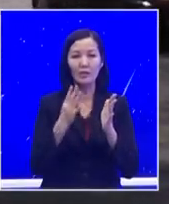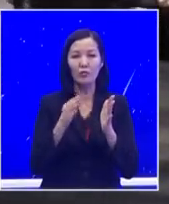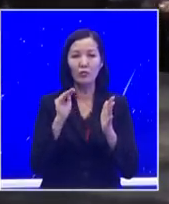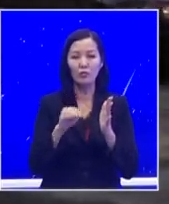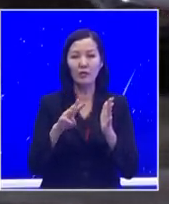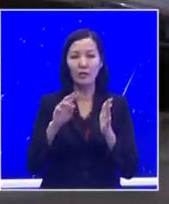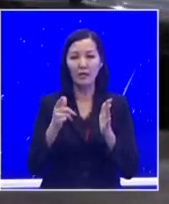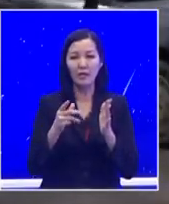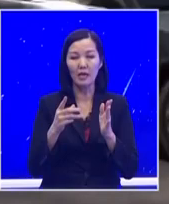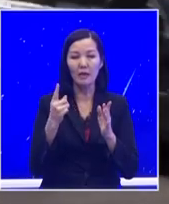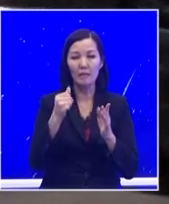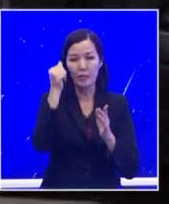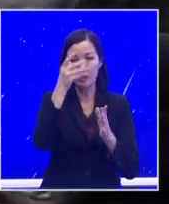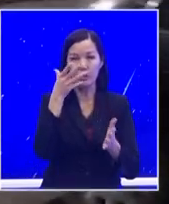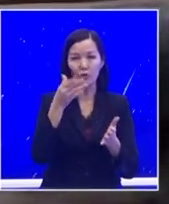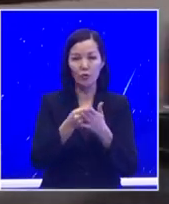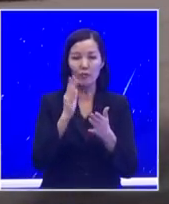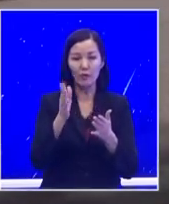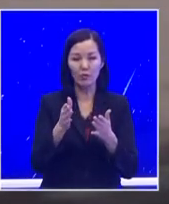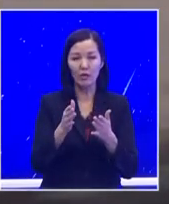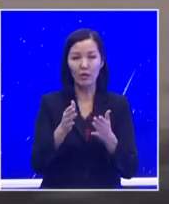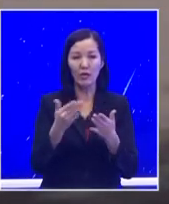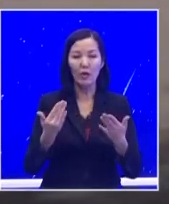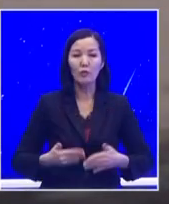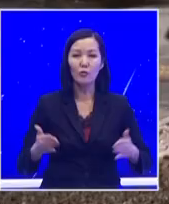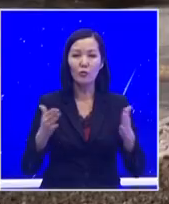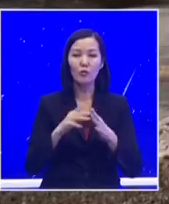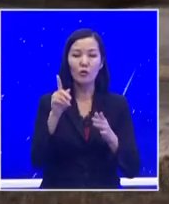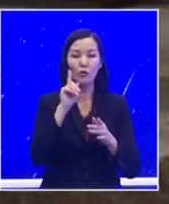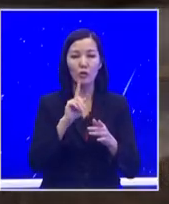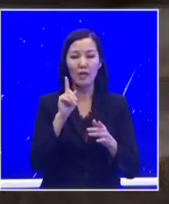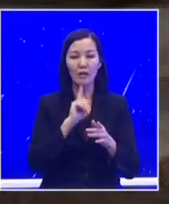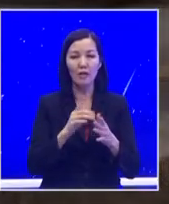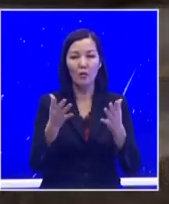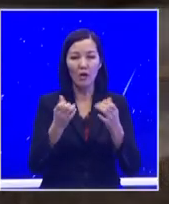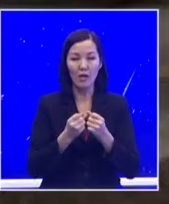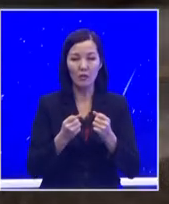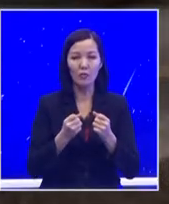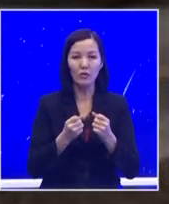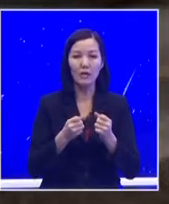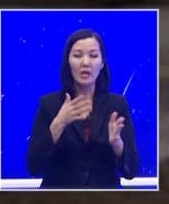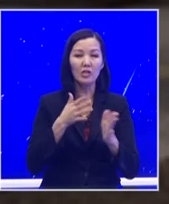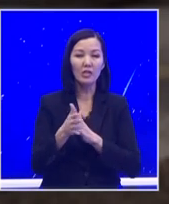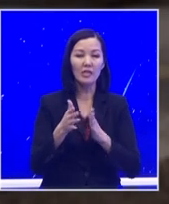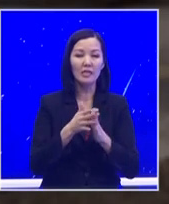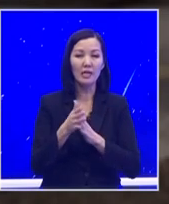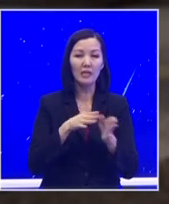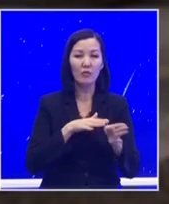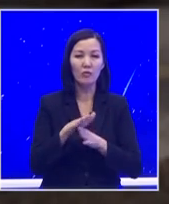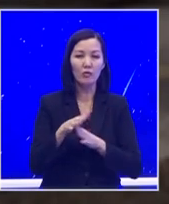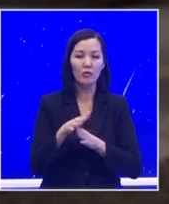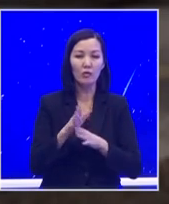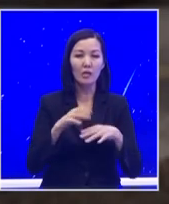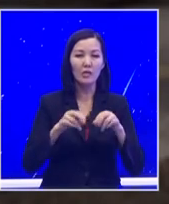теңге көлемінде бір жолғы төлемақы төленеді. Тұрғын үйді жалдау, жалға алу, шығыстарды жабу үшін де жанұяға